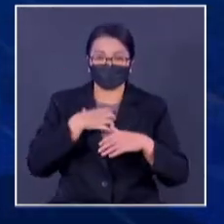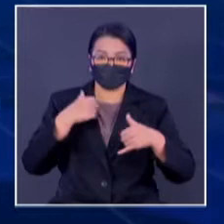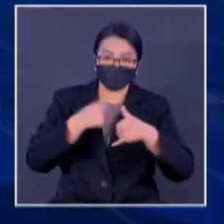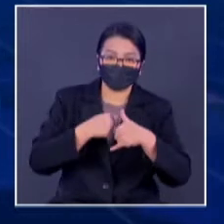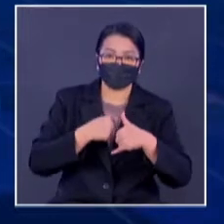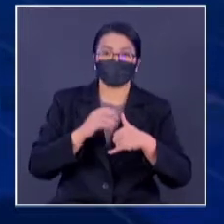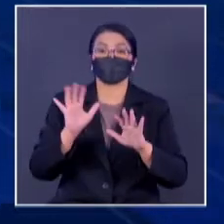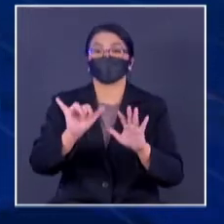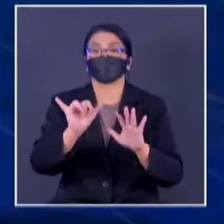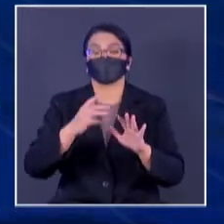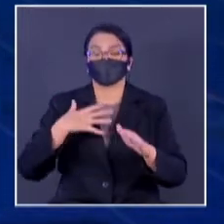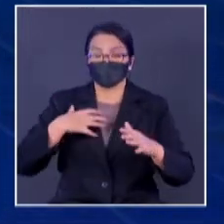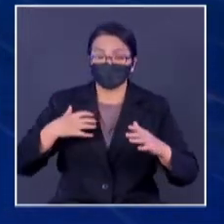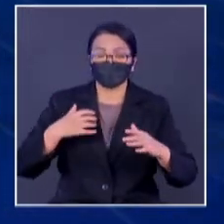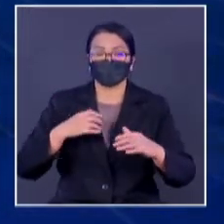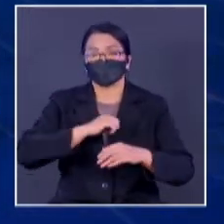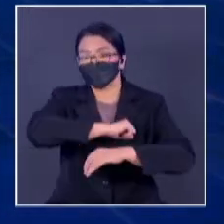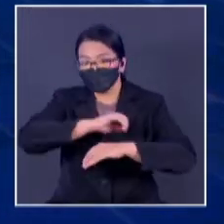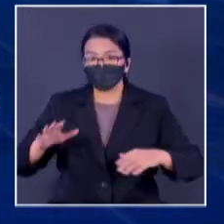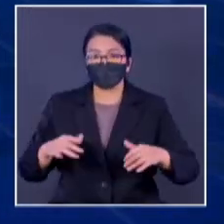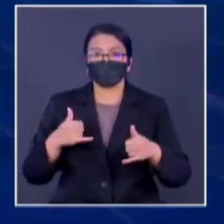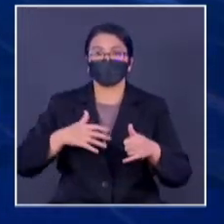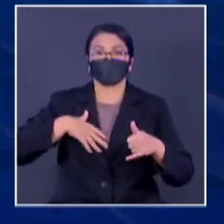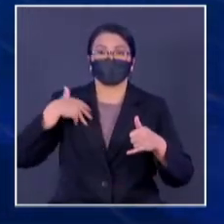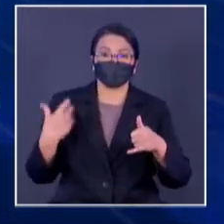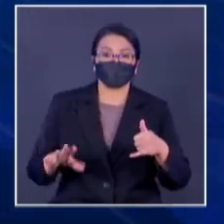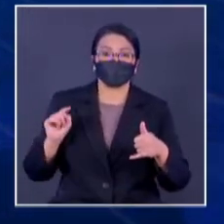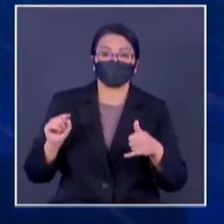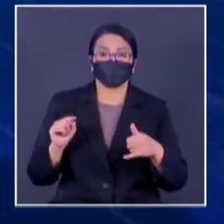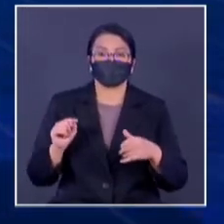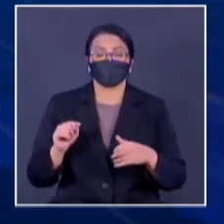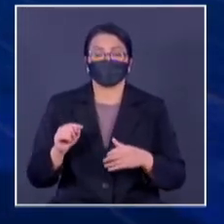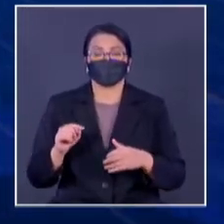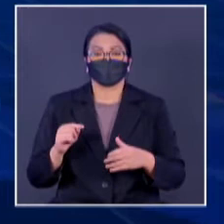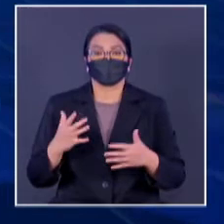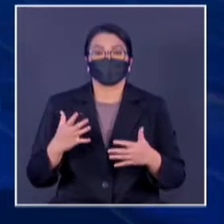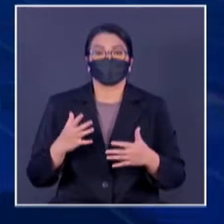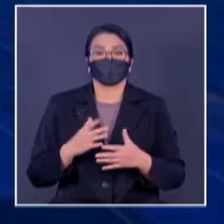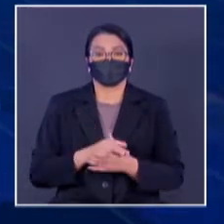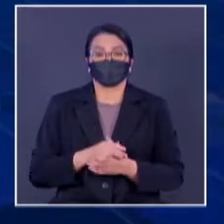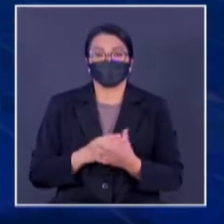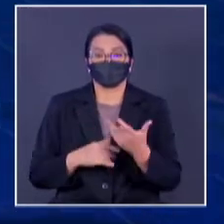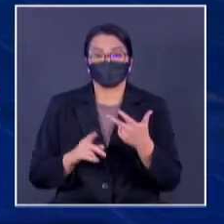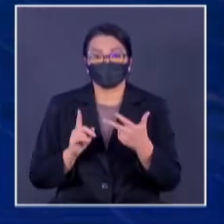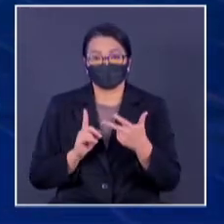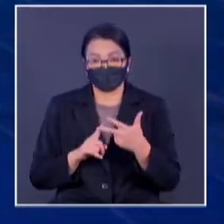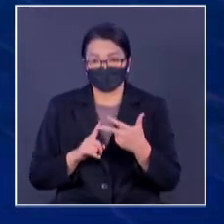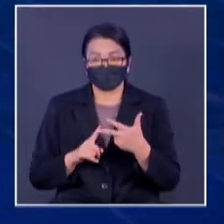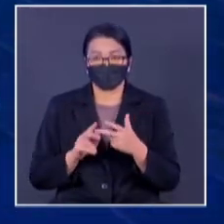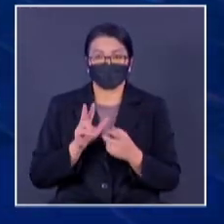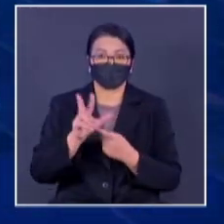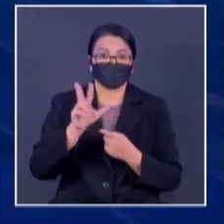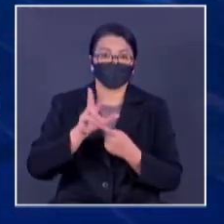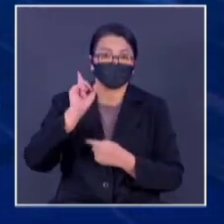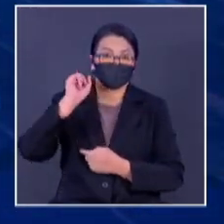ยนะคะคุณผู้ชมตอนที่พยายามที่จะสวอปอะค่ะแล้วตัวเองเจ็บคันๆปั๊บเนี่ยก็เลยแบบอ่ะเหวี่ยงมือเลยใส่เจ้าหน้าที่ส่วนหญิ